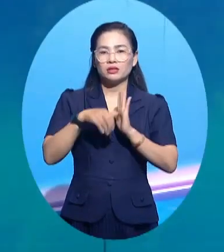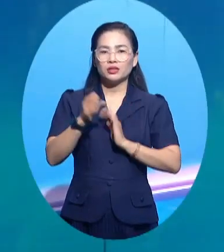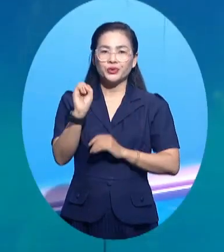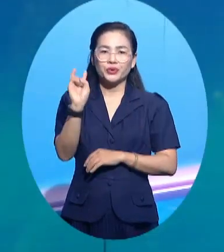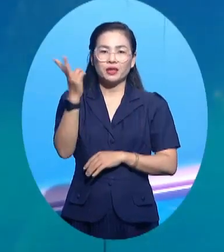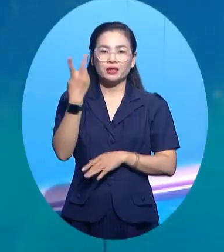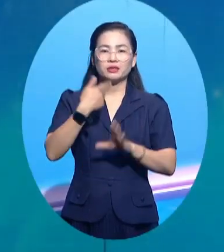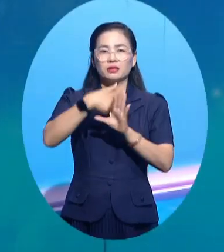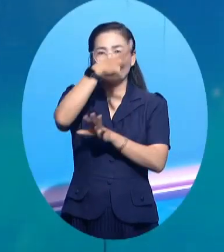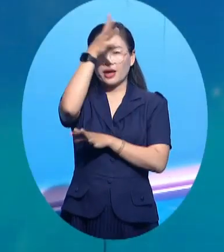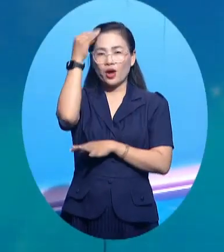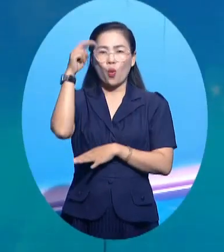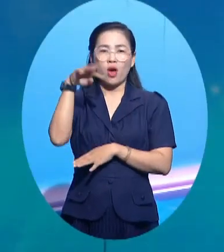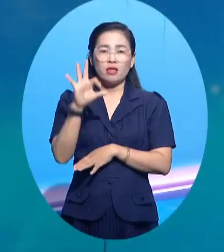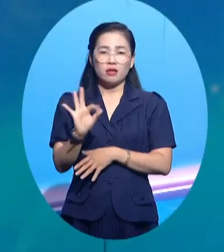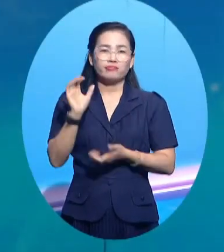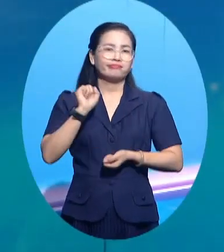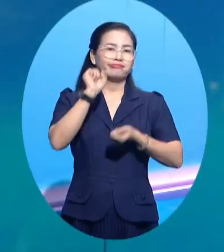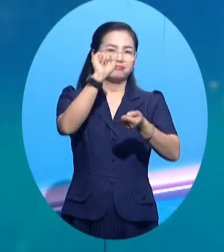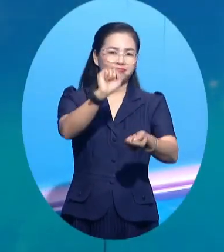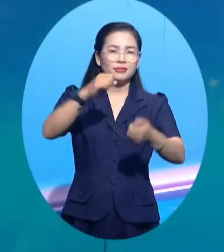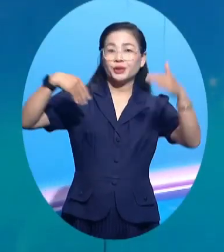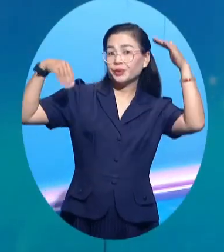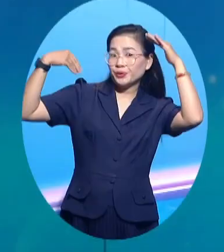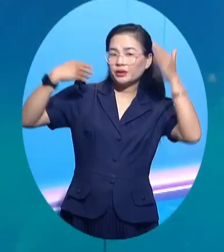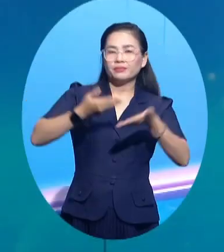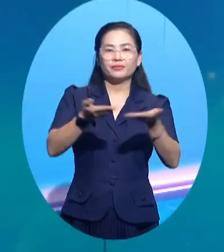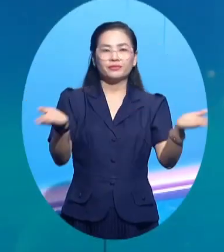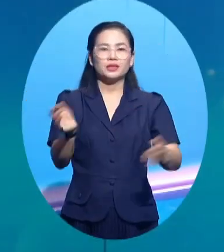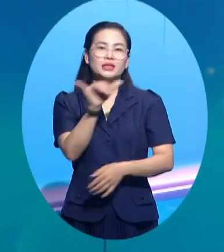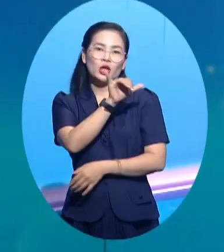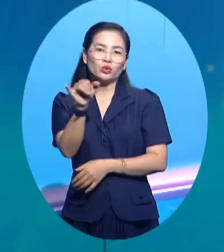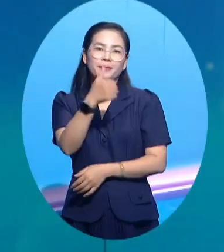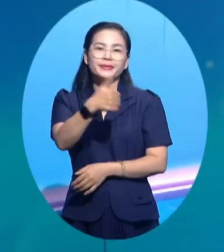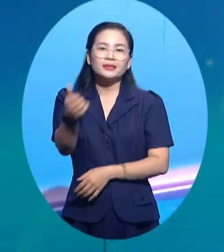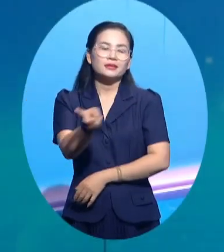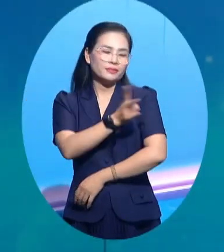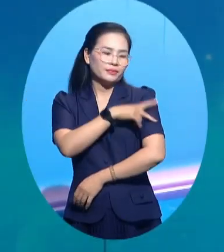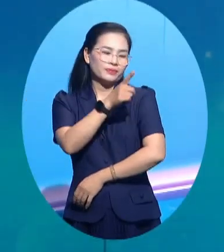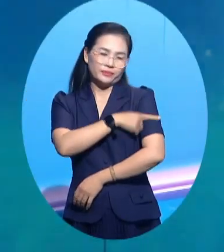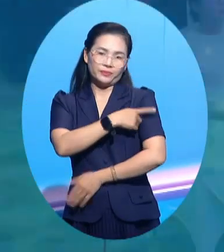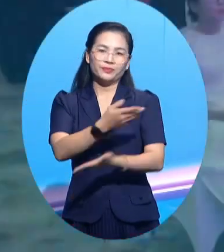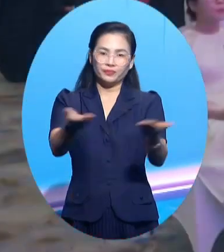cơ sở 2 trường Đại học Ngoại thương đã tổ chức lễ trao bằng tốt nghiệp cho hơn 600 tân thạc sĩ và tân cử nhân.